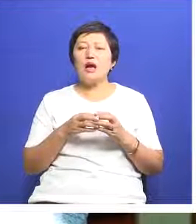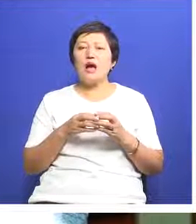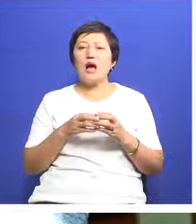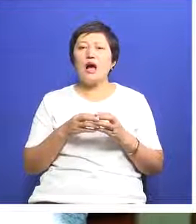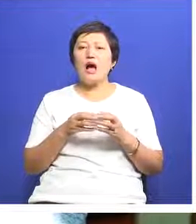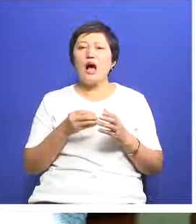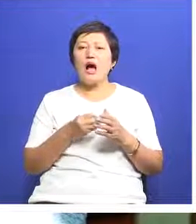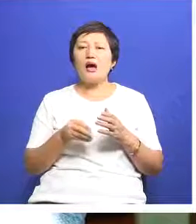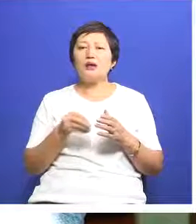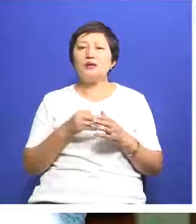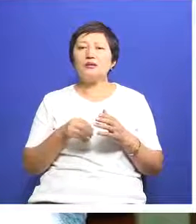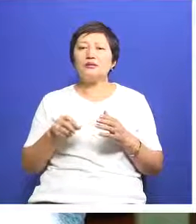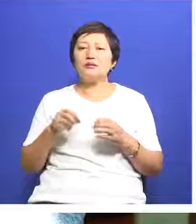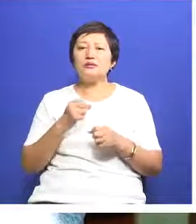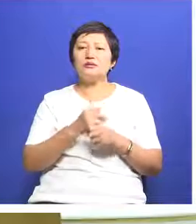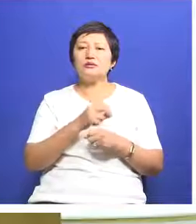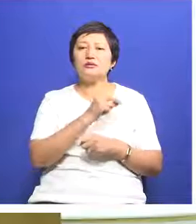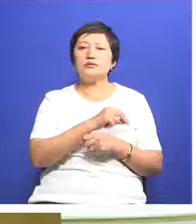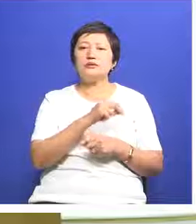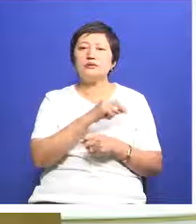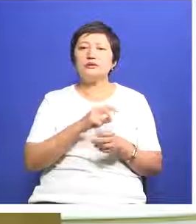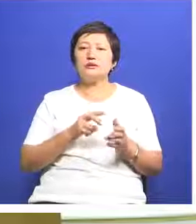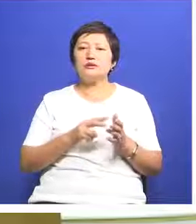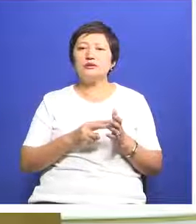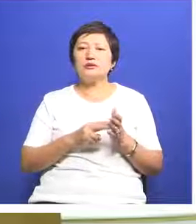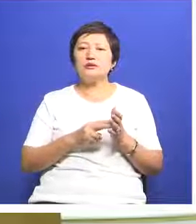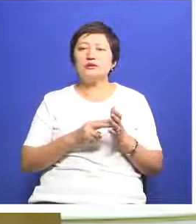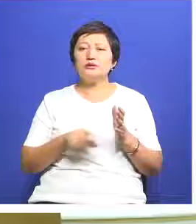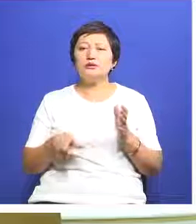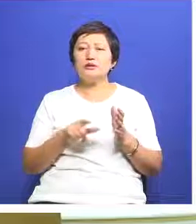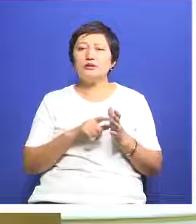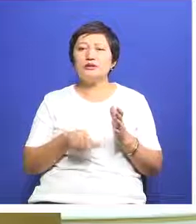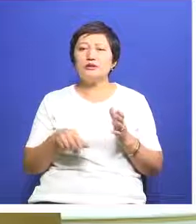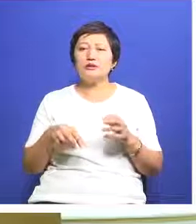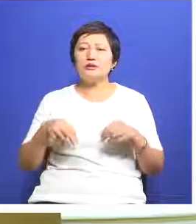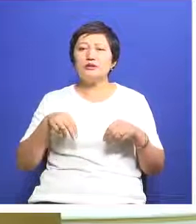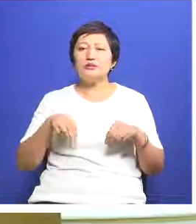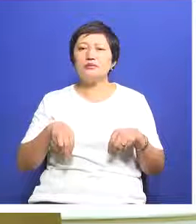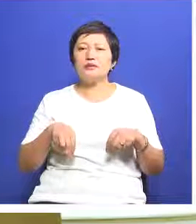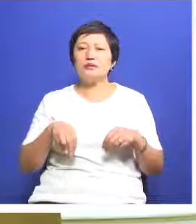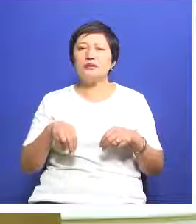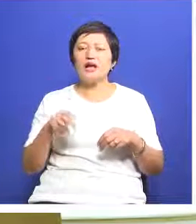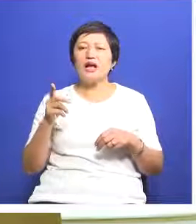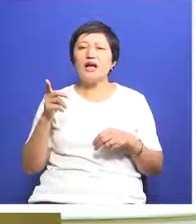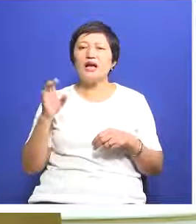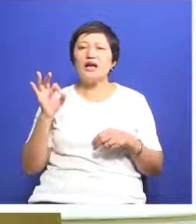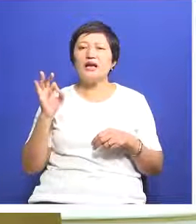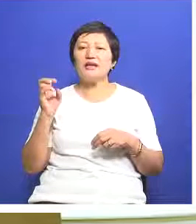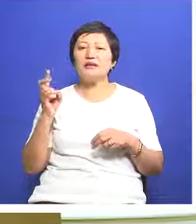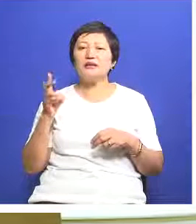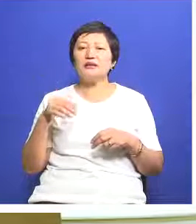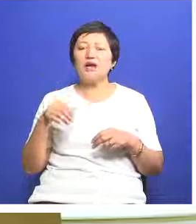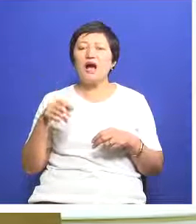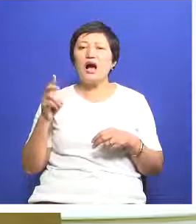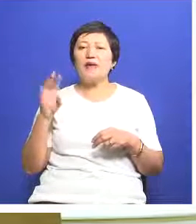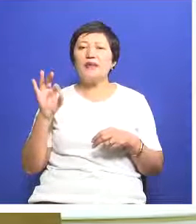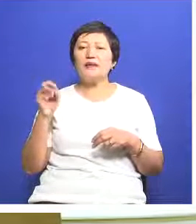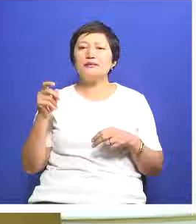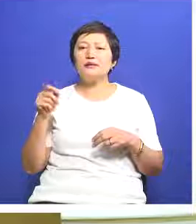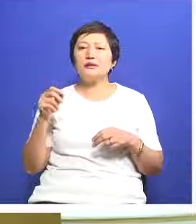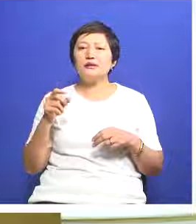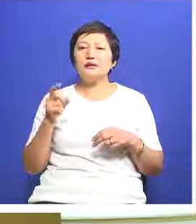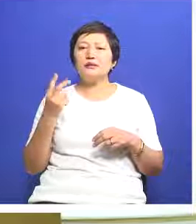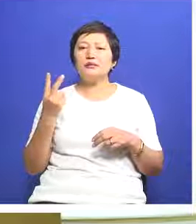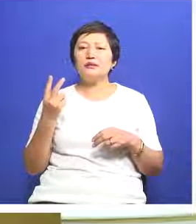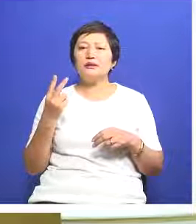ақыл қоғамдық жұмыспен 27 адам. Мемлекеттік жаңағы грант алған, қайтарымсыз грант алғандар бар